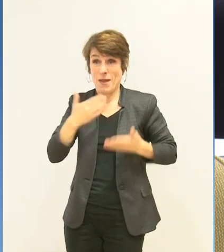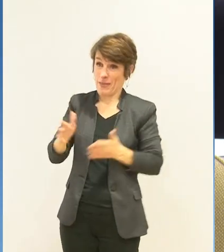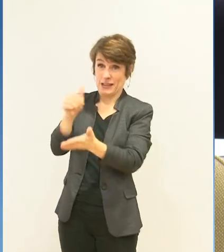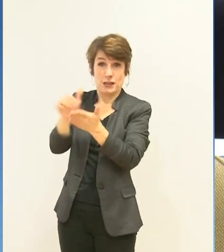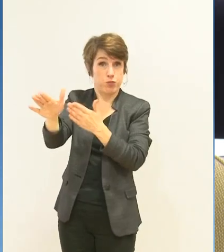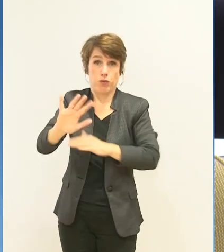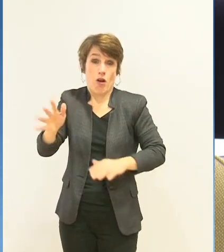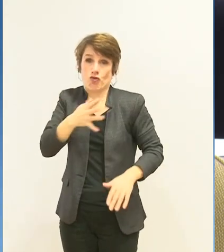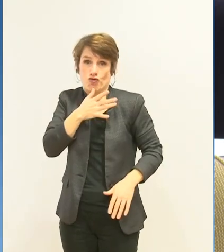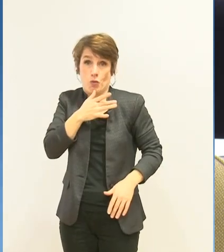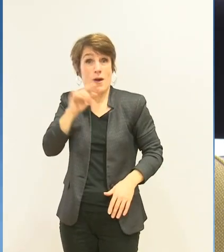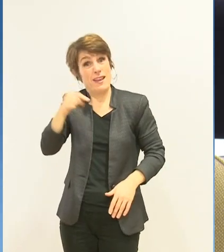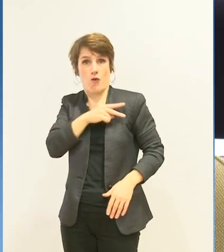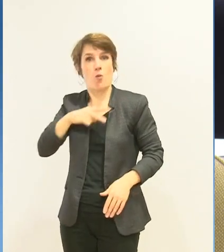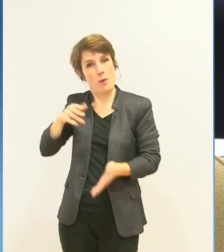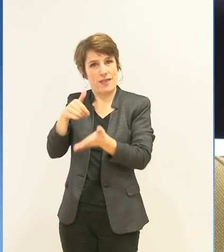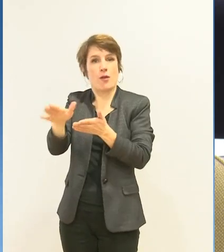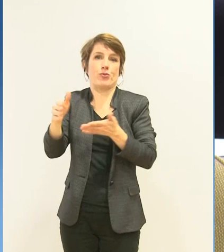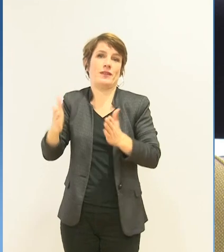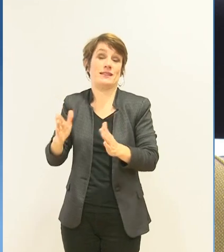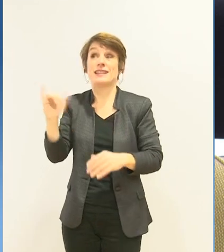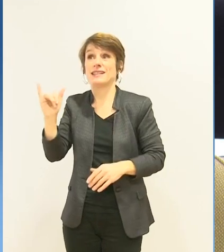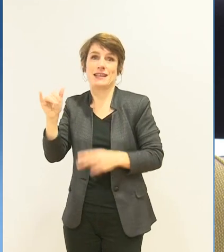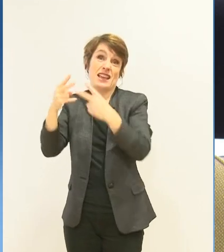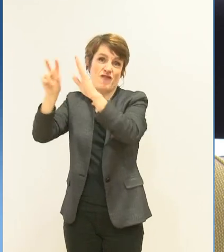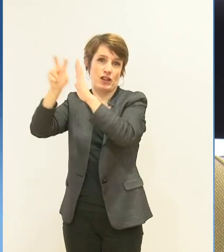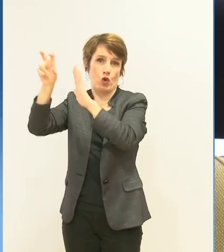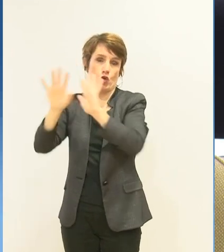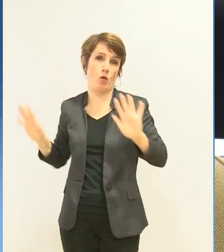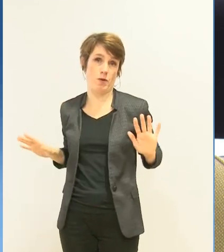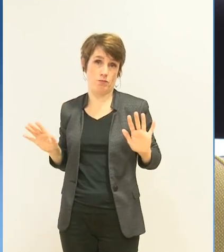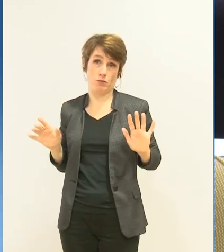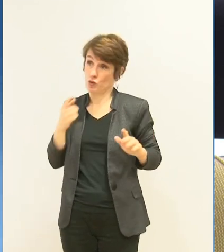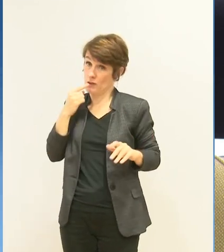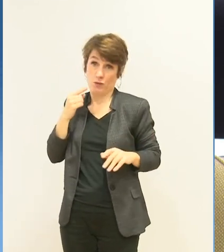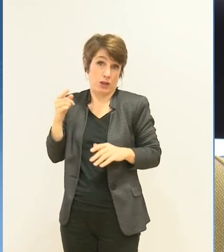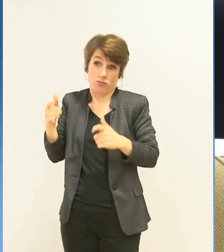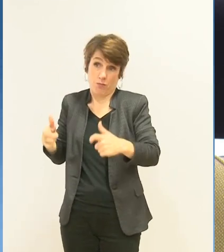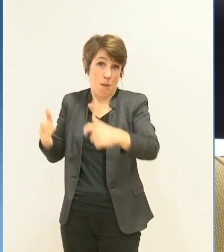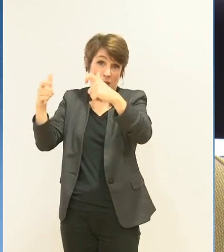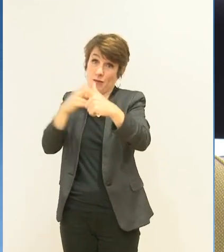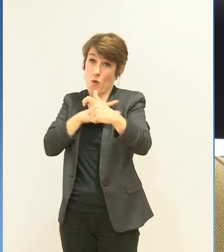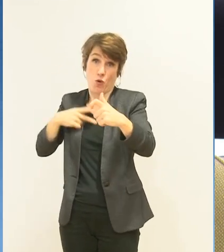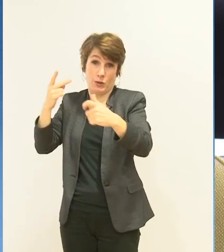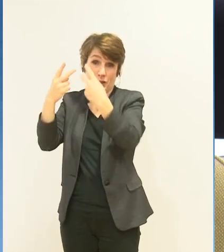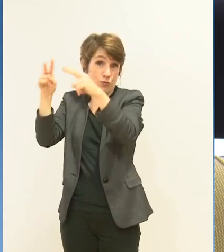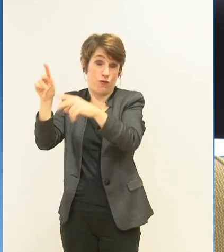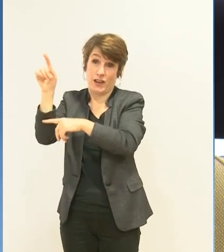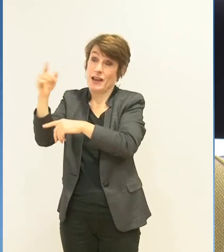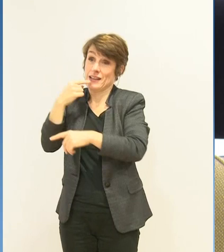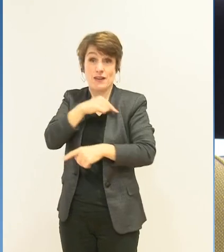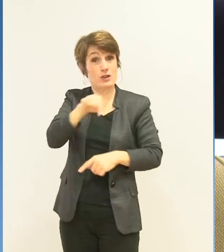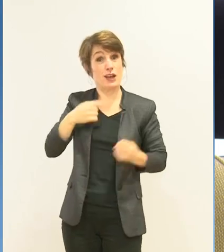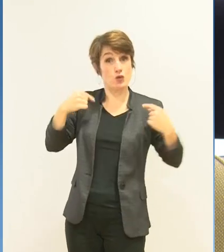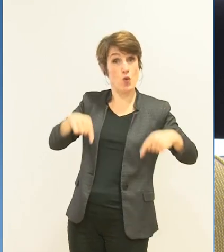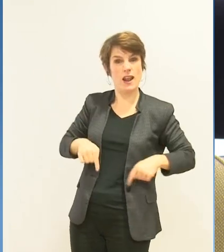cet immeuble qui est la commune de grenoble dans la mesure où cet immeuble appartient au domaine privé de la commune l'état n'est pas en mesure de s'y